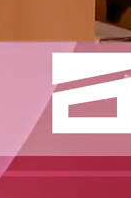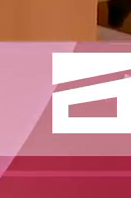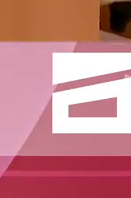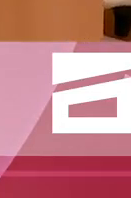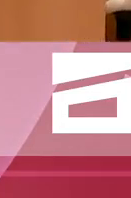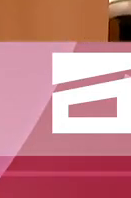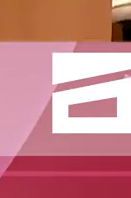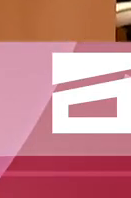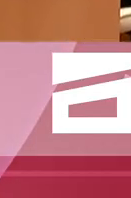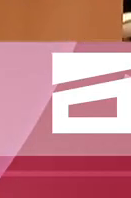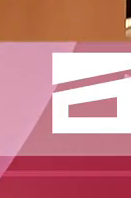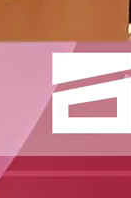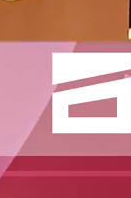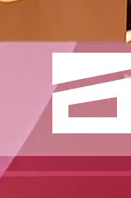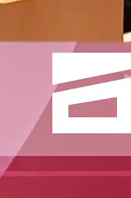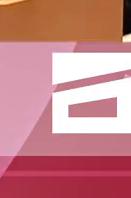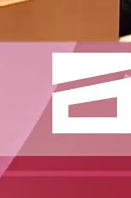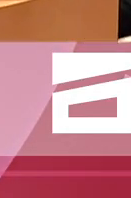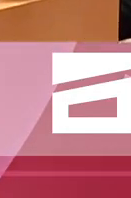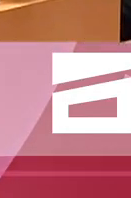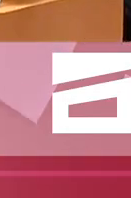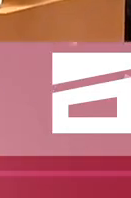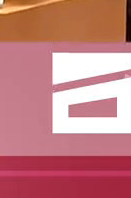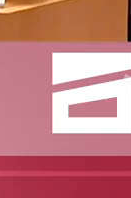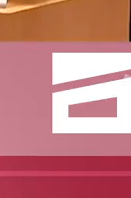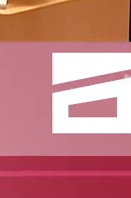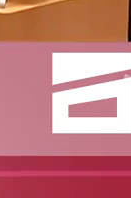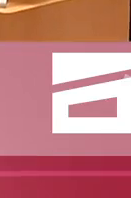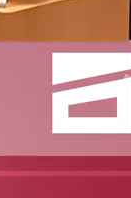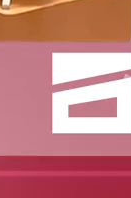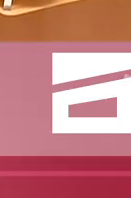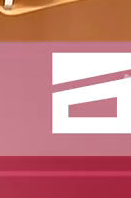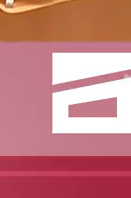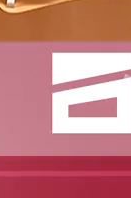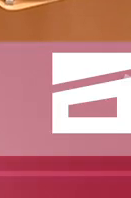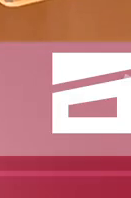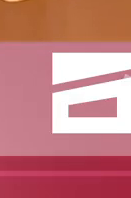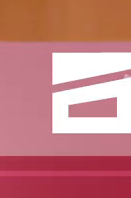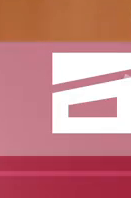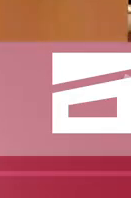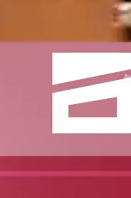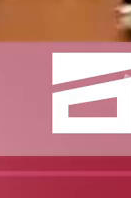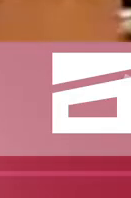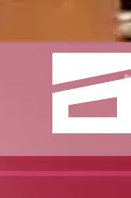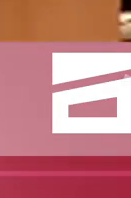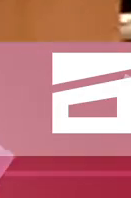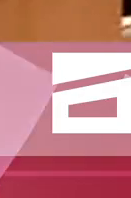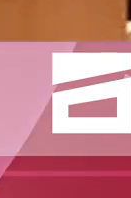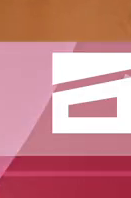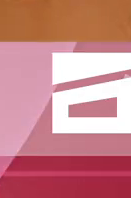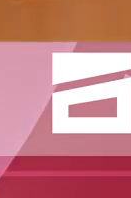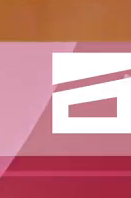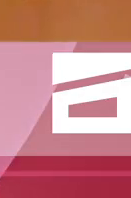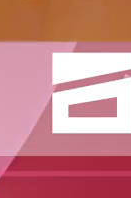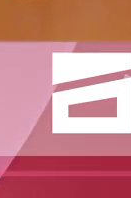შეხედათ. ბევრი თქვენგანის კი გულის სიღრმეში მეთანხმებით, რასაც საუბრობ, ხშირა,